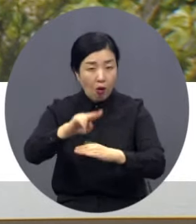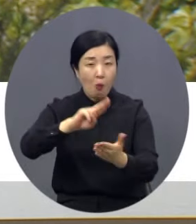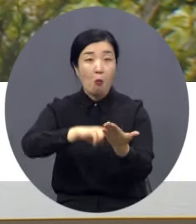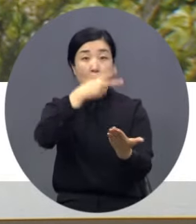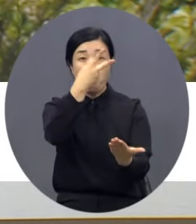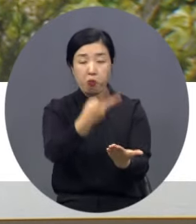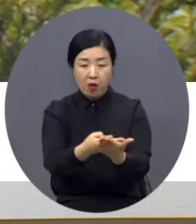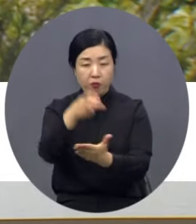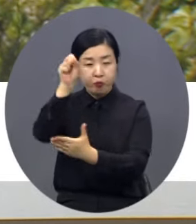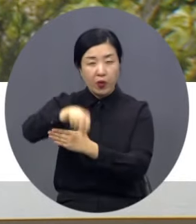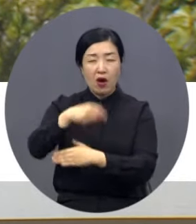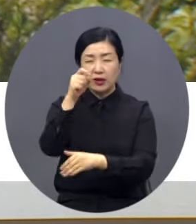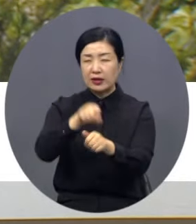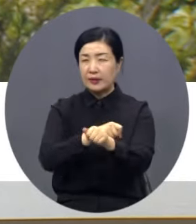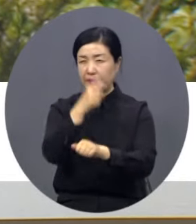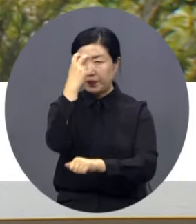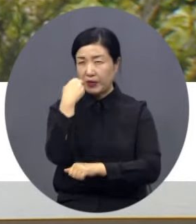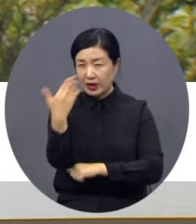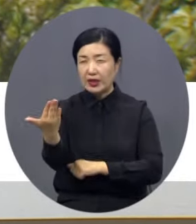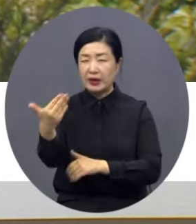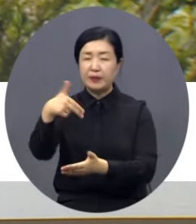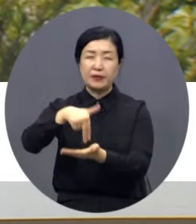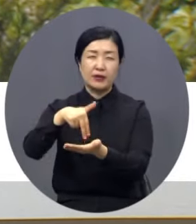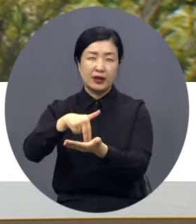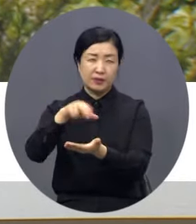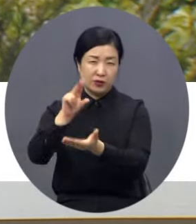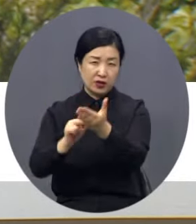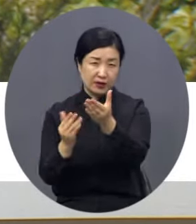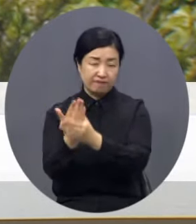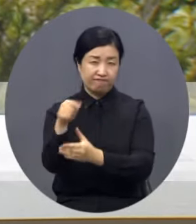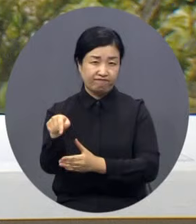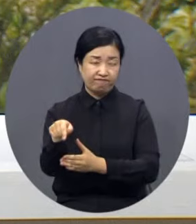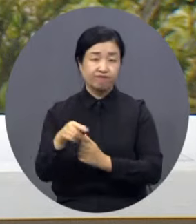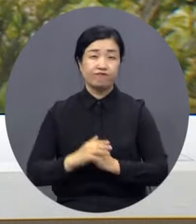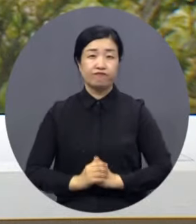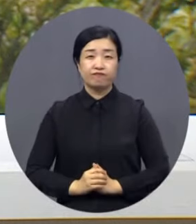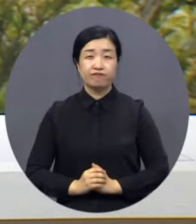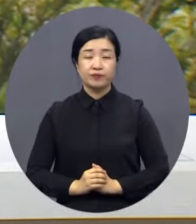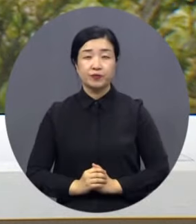주면서 특해 논란도 불거지고 있습니다이어서 조인호